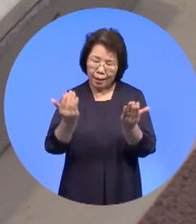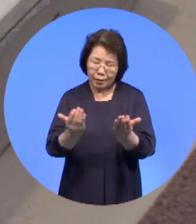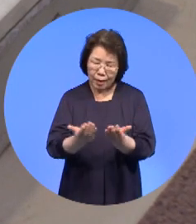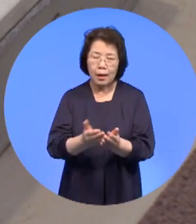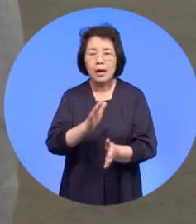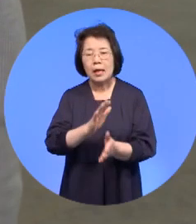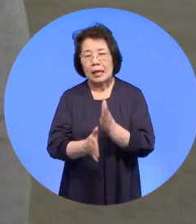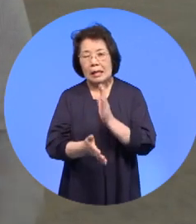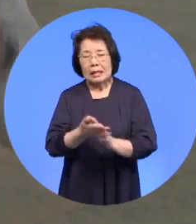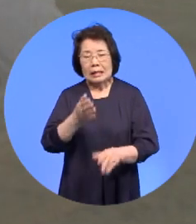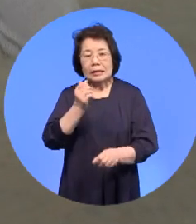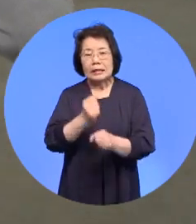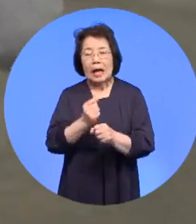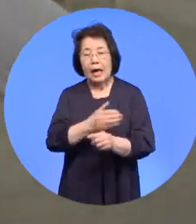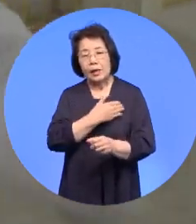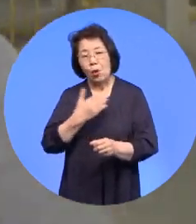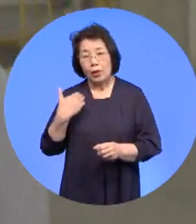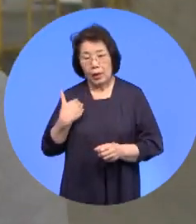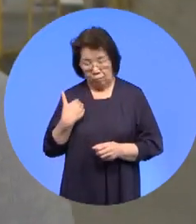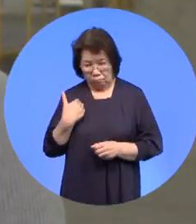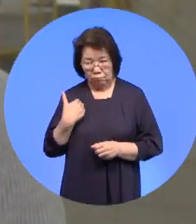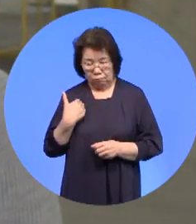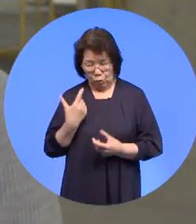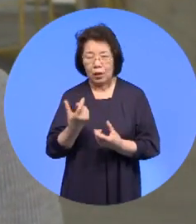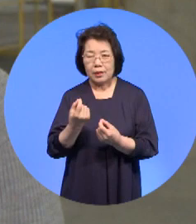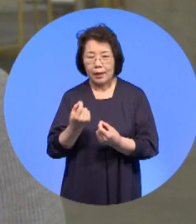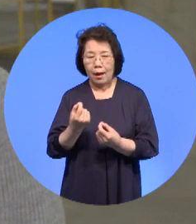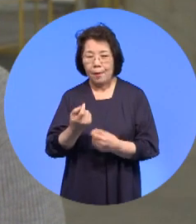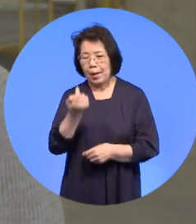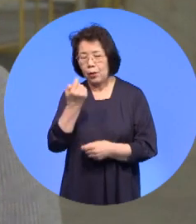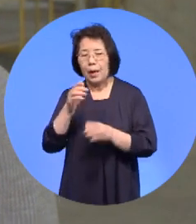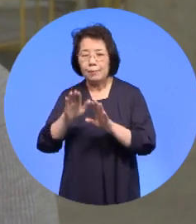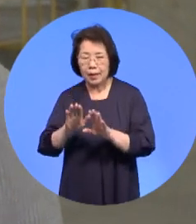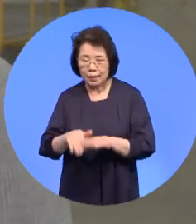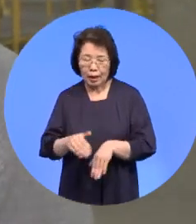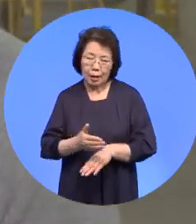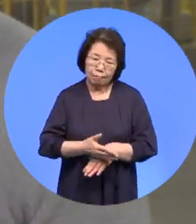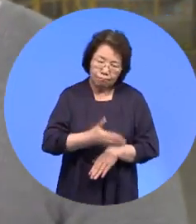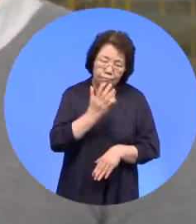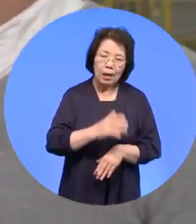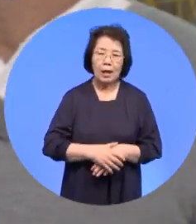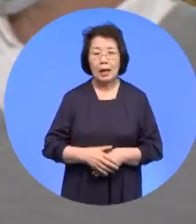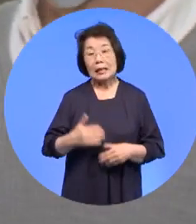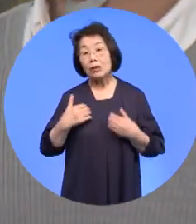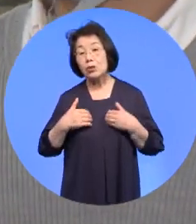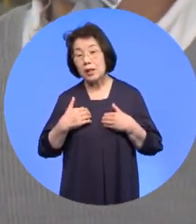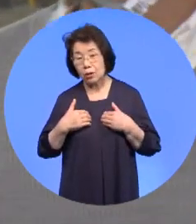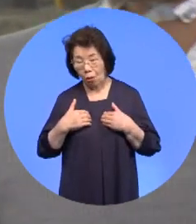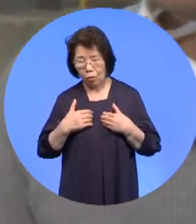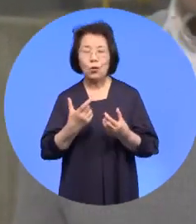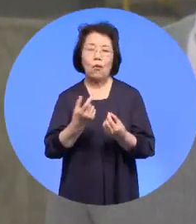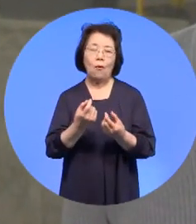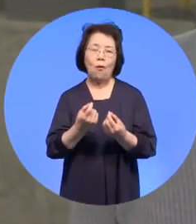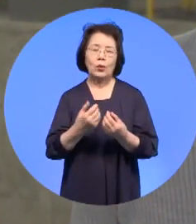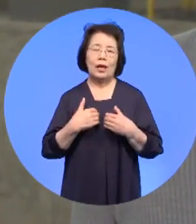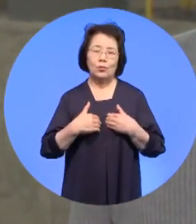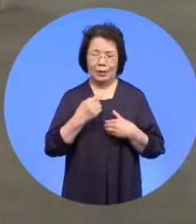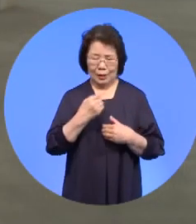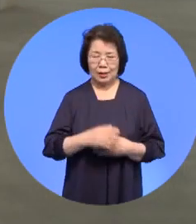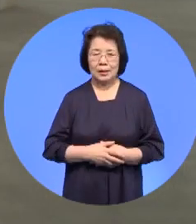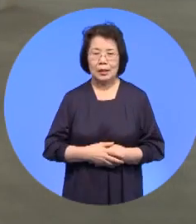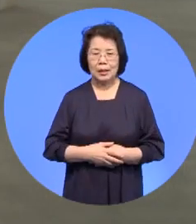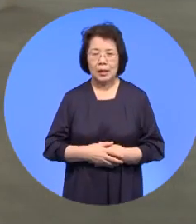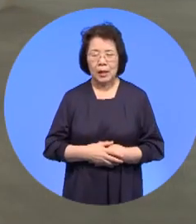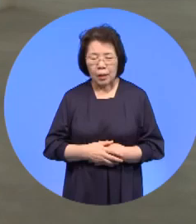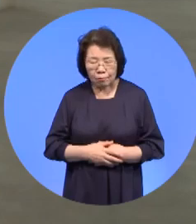といいですねいやー今日はいるなぁ勉強なりますそうでしょありがとうれ楽しいでしょいやー正しいつでなんかで